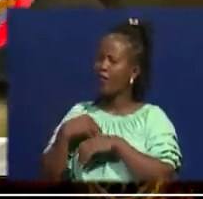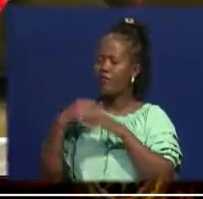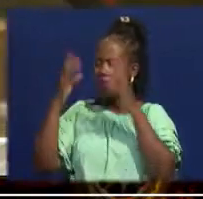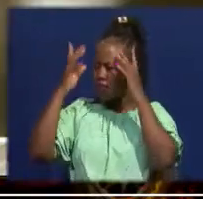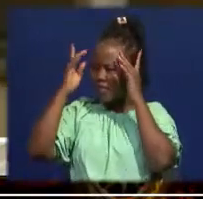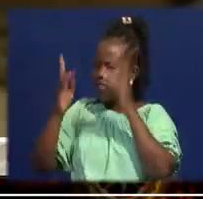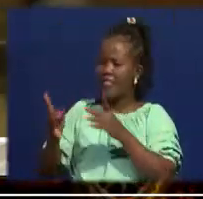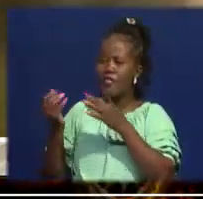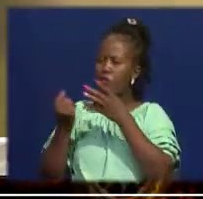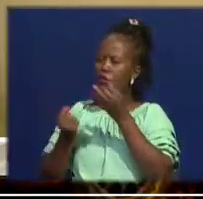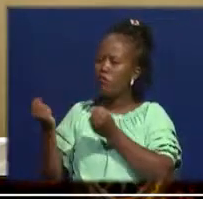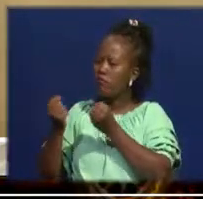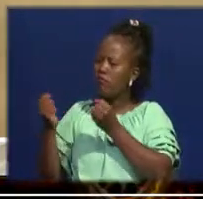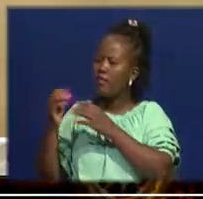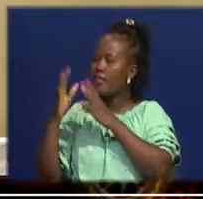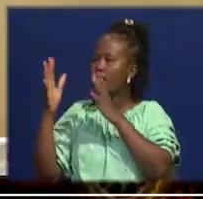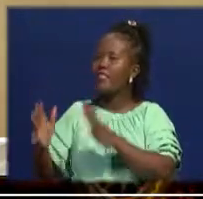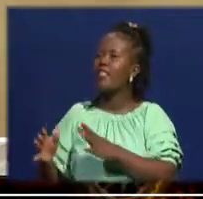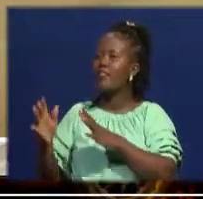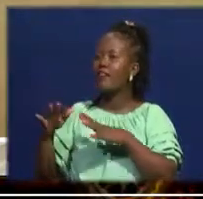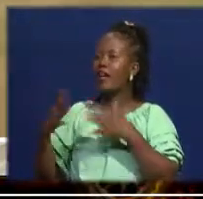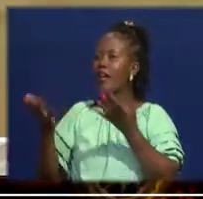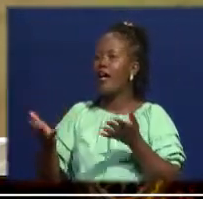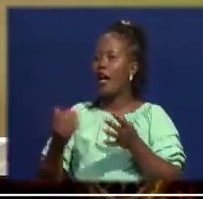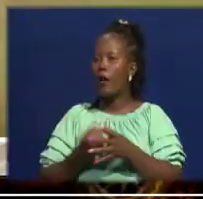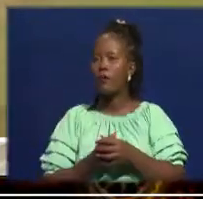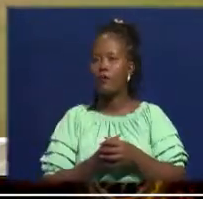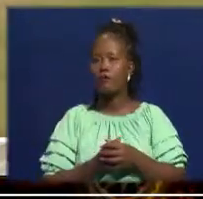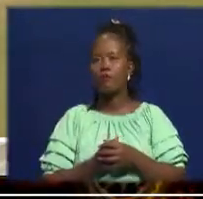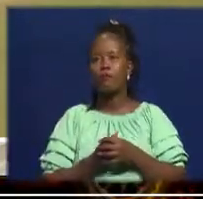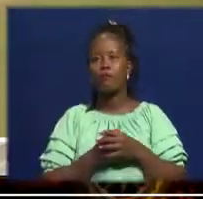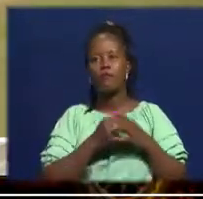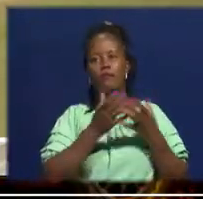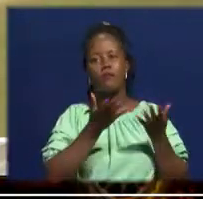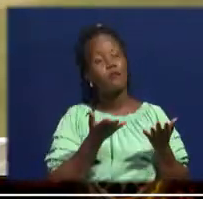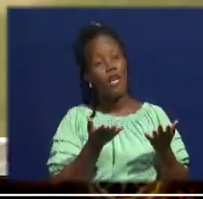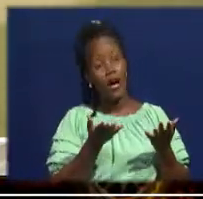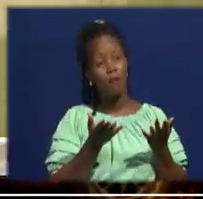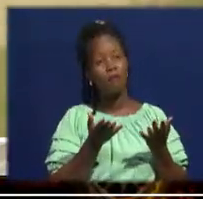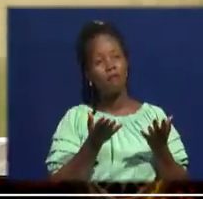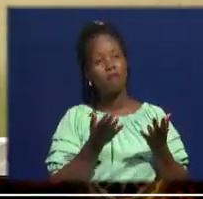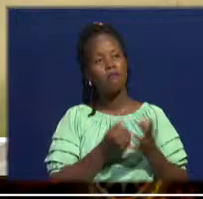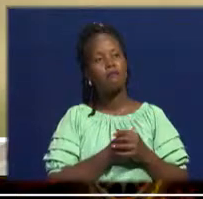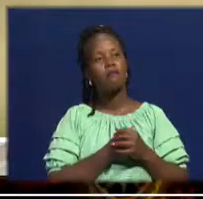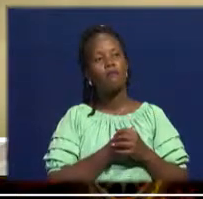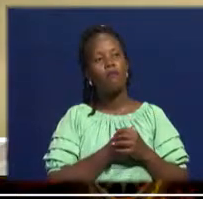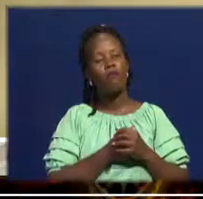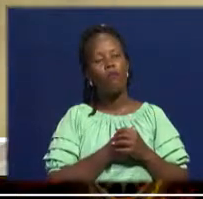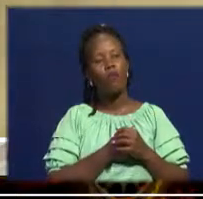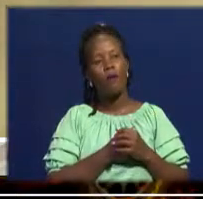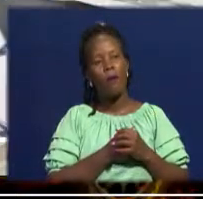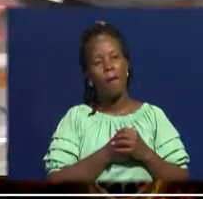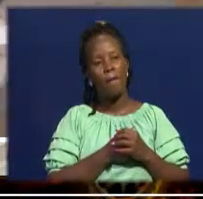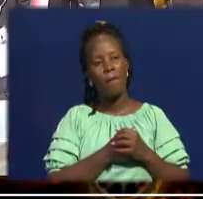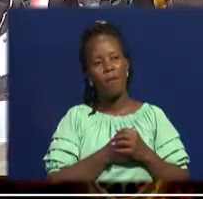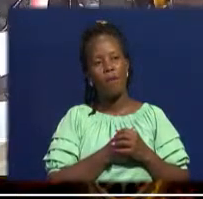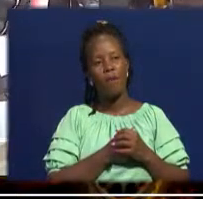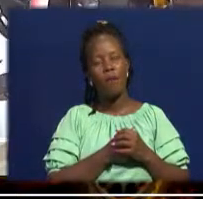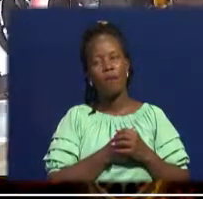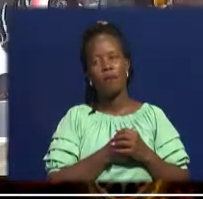wa dereva katika vitengo vyote ukoje kufikia sasa? Tukiangalia ni kwamba katika kitengo kile kikuu ni